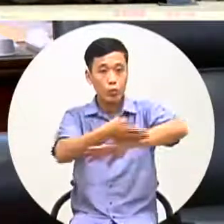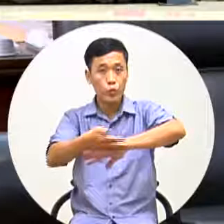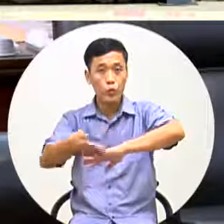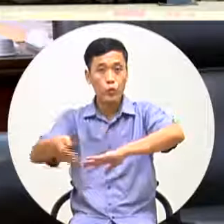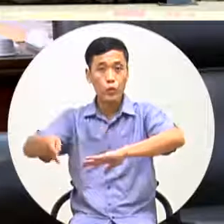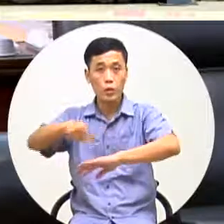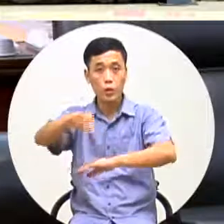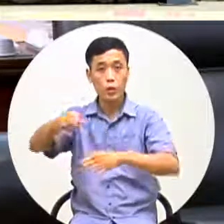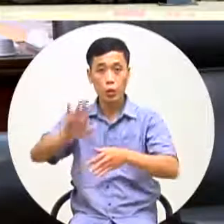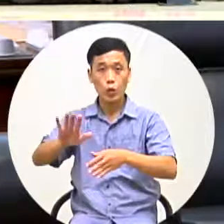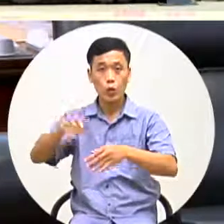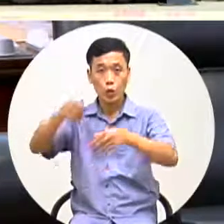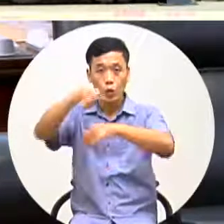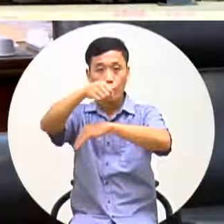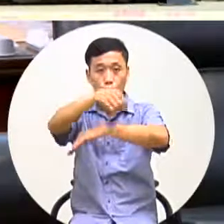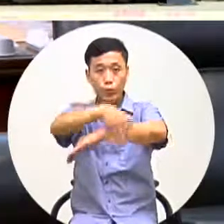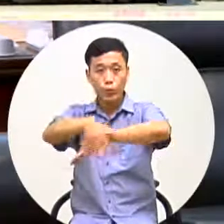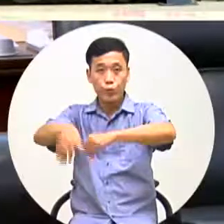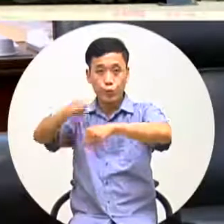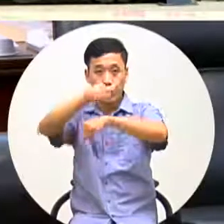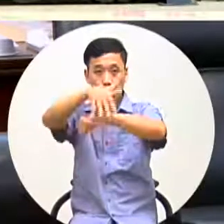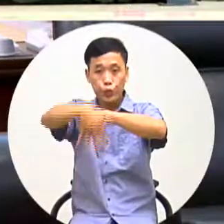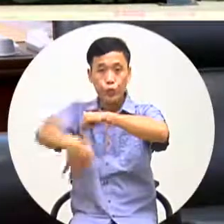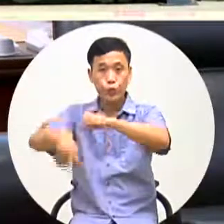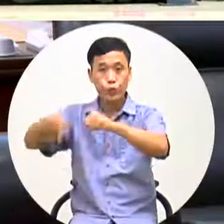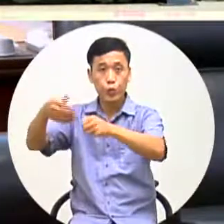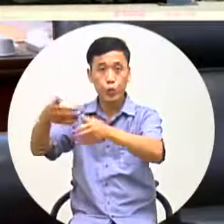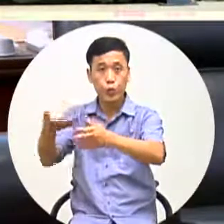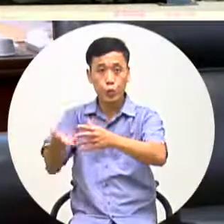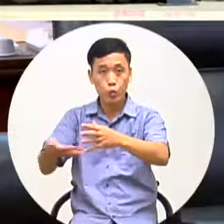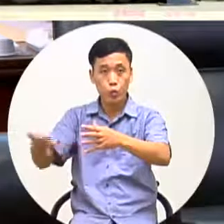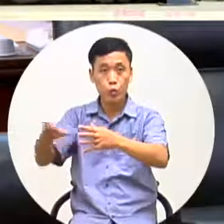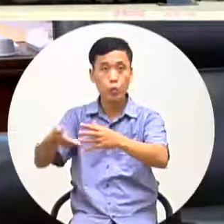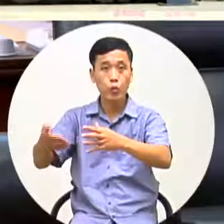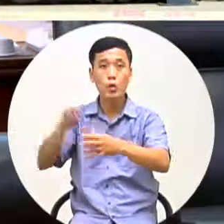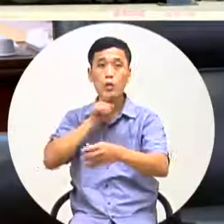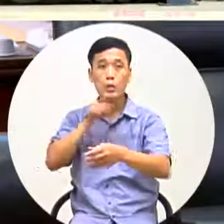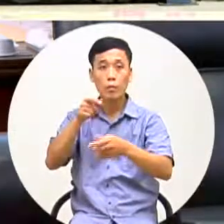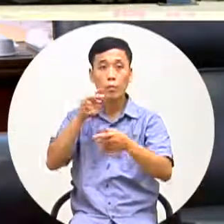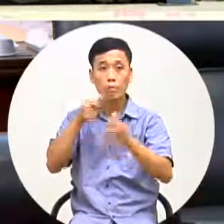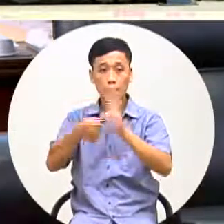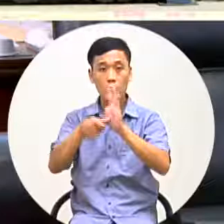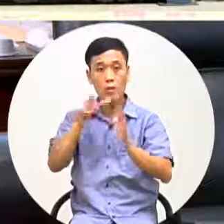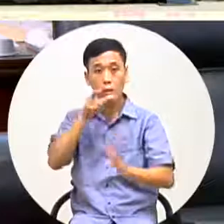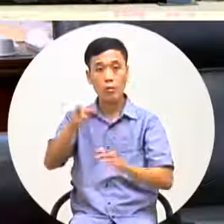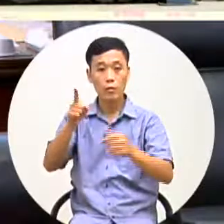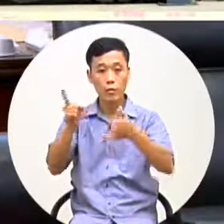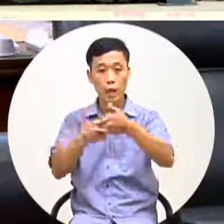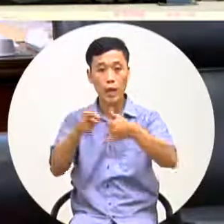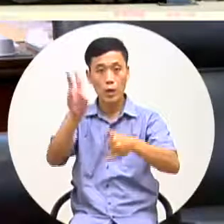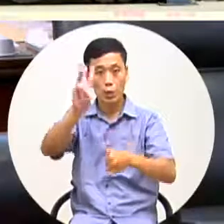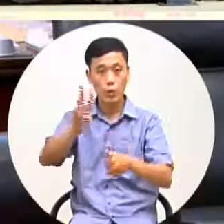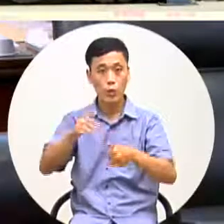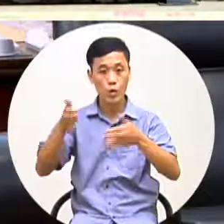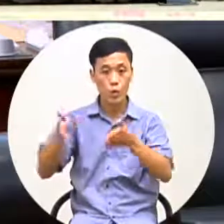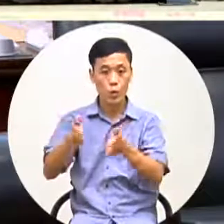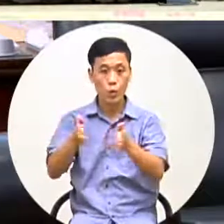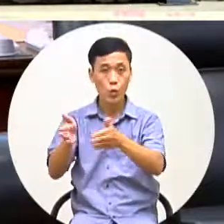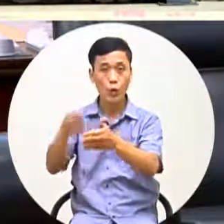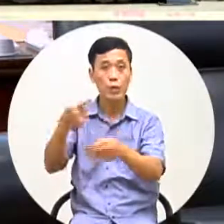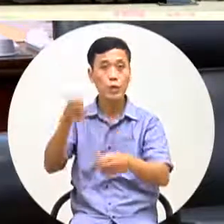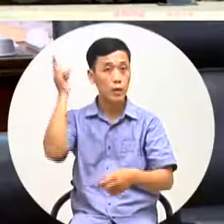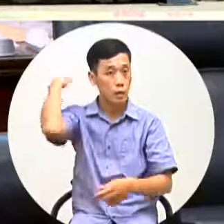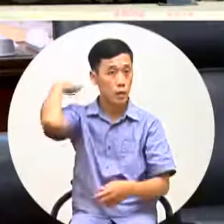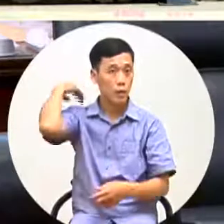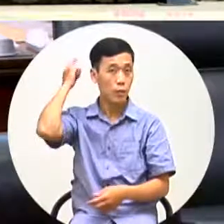应该阿东阿中去啊打水，所以叫做打水湾。那后来，好，在清朝的时代，好，那时候应